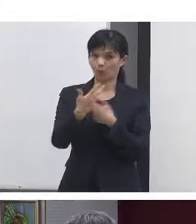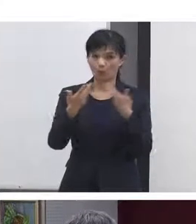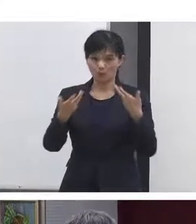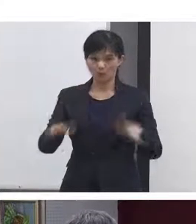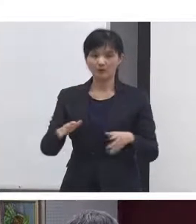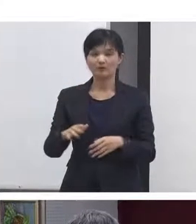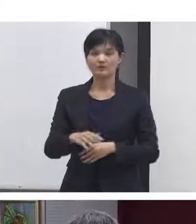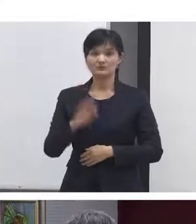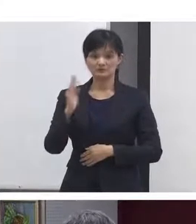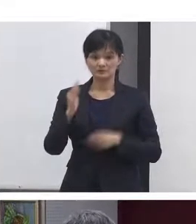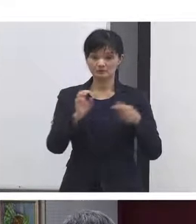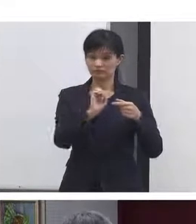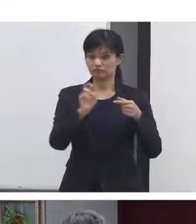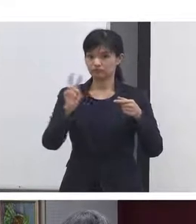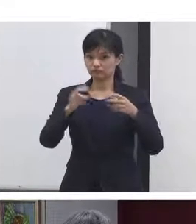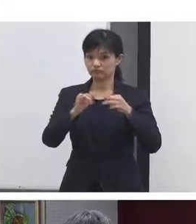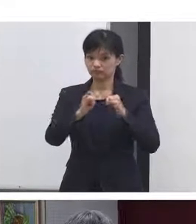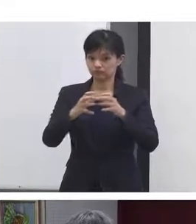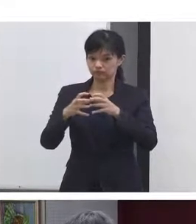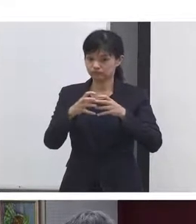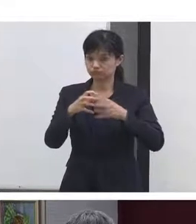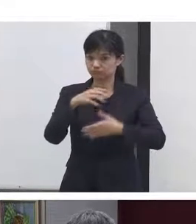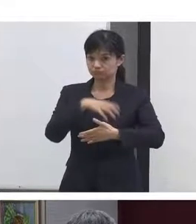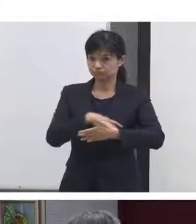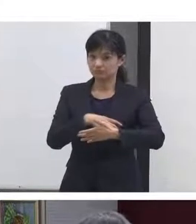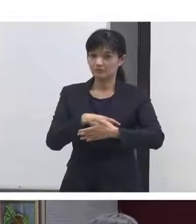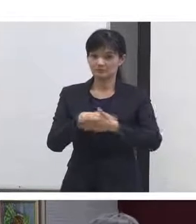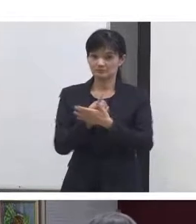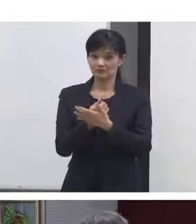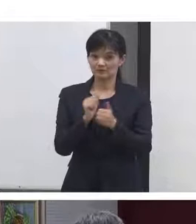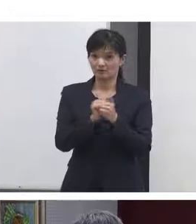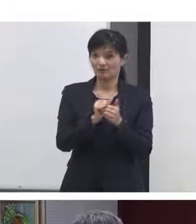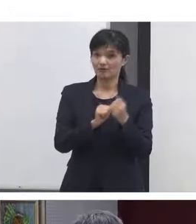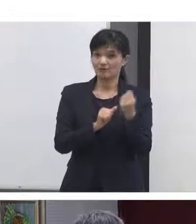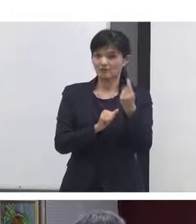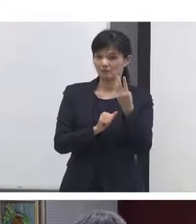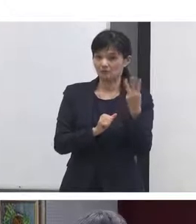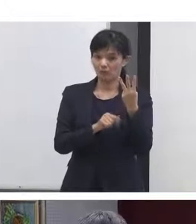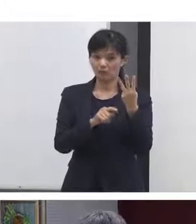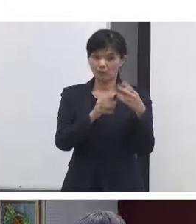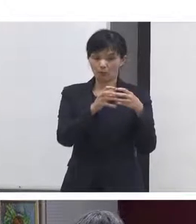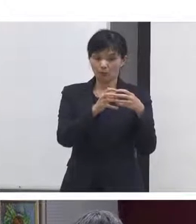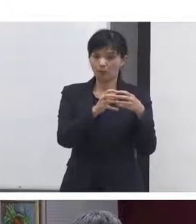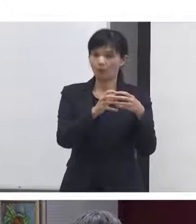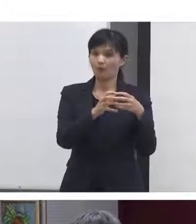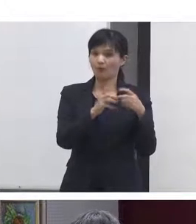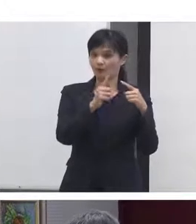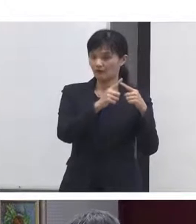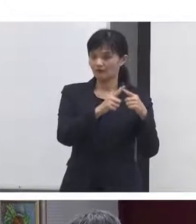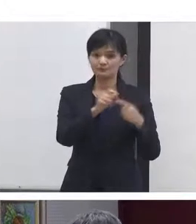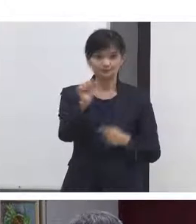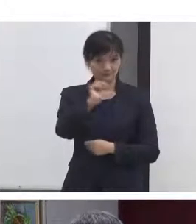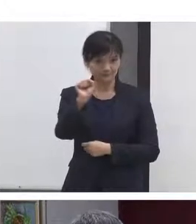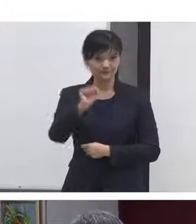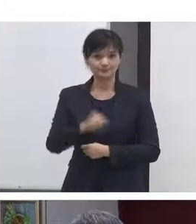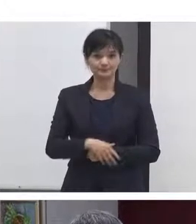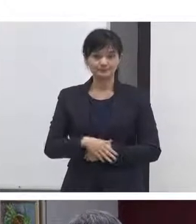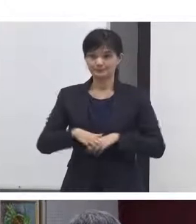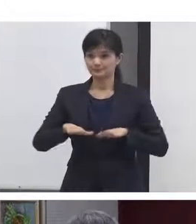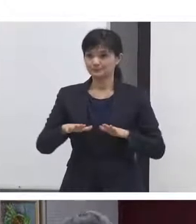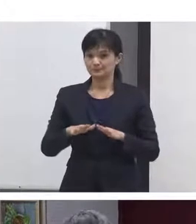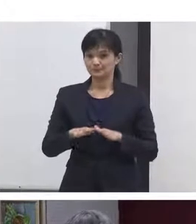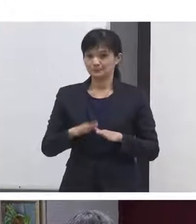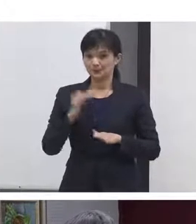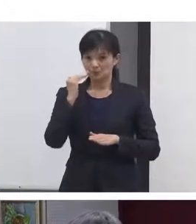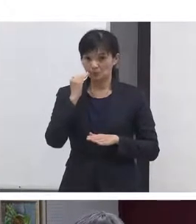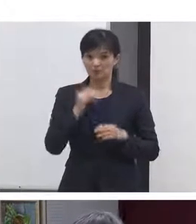居民社群要延续下去其实不能只靠几个所谓发言人，那 一定一下子就被切断脖子就断了，因为如果